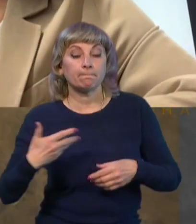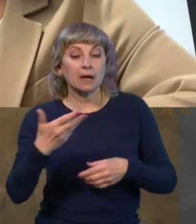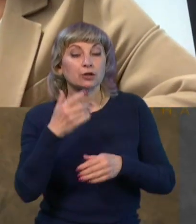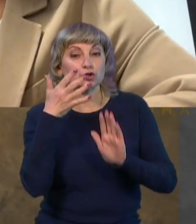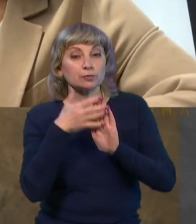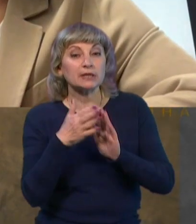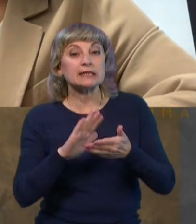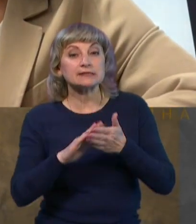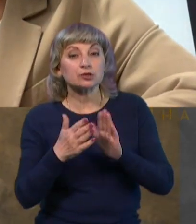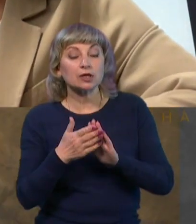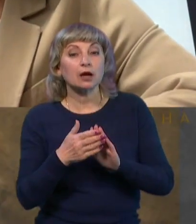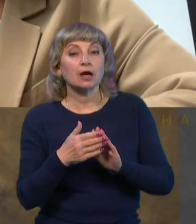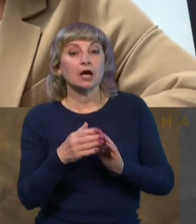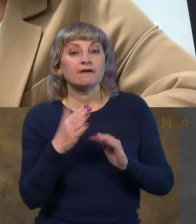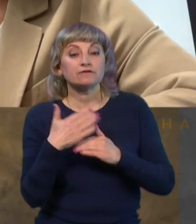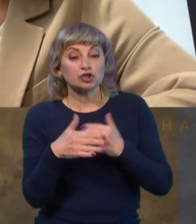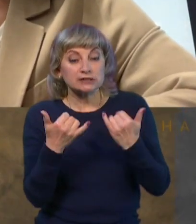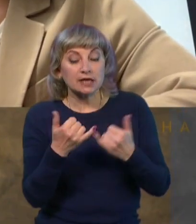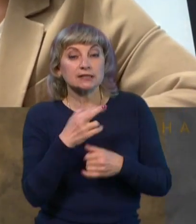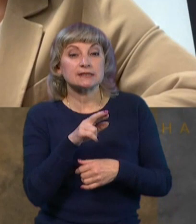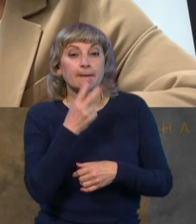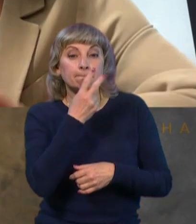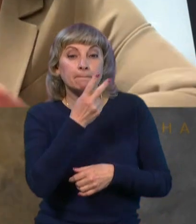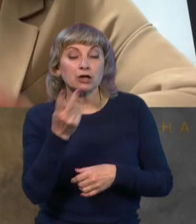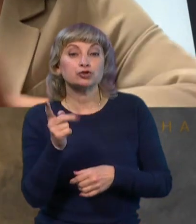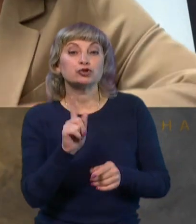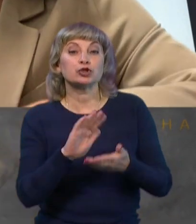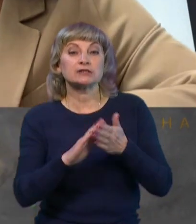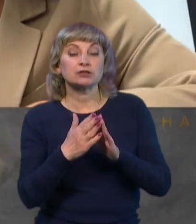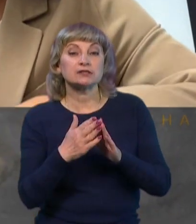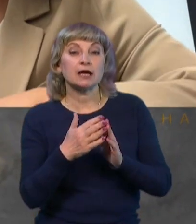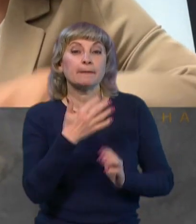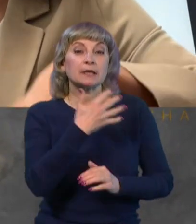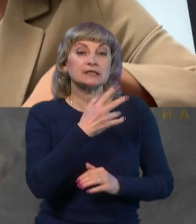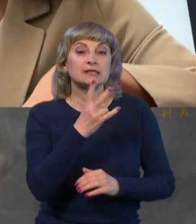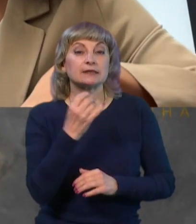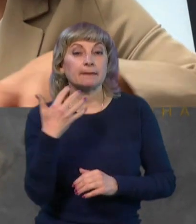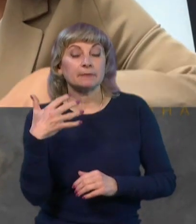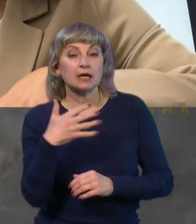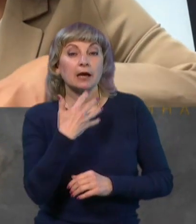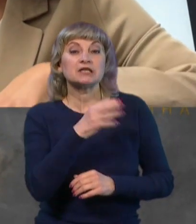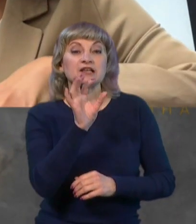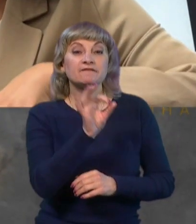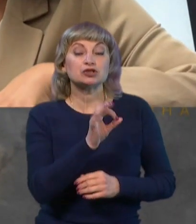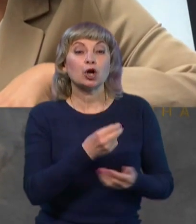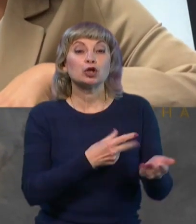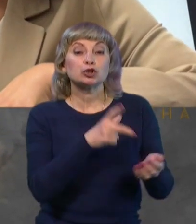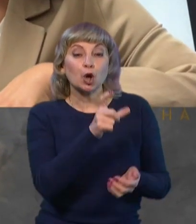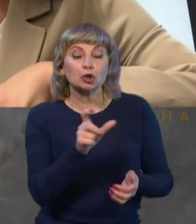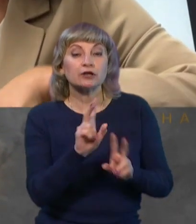Але вже зараз я бачу, що ситуація десь 50 на 50. 50% донорів,